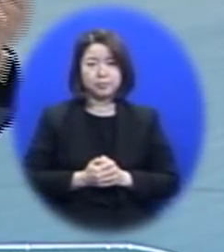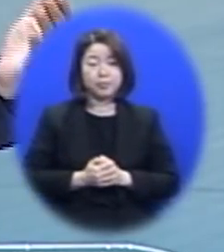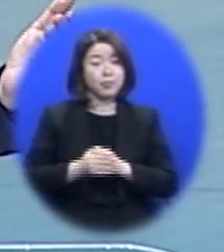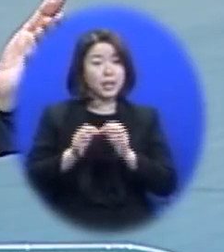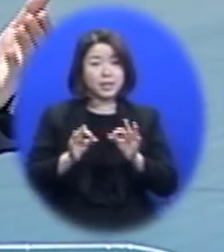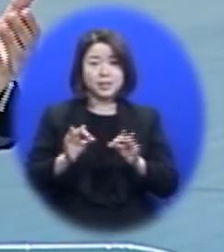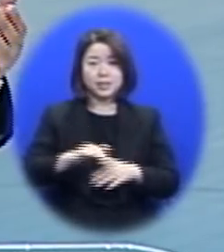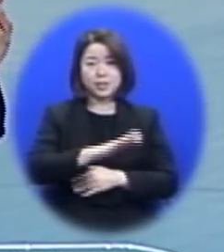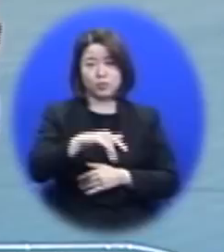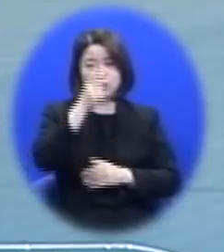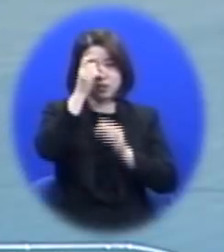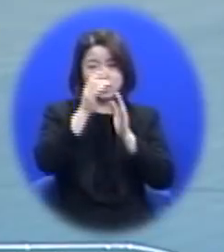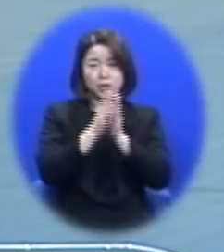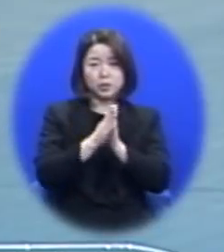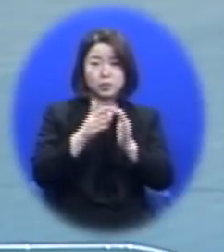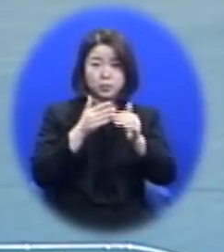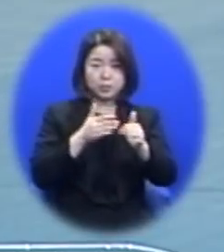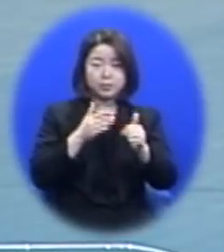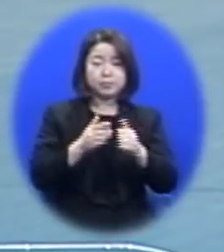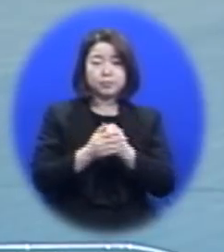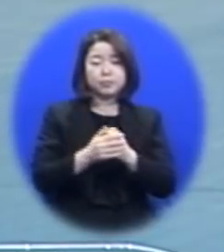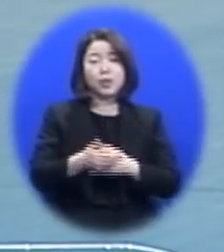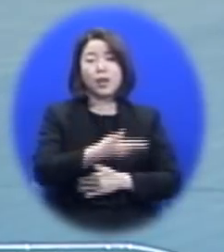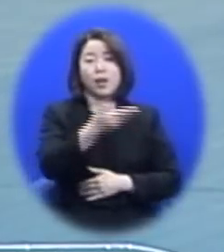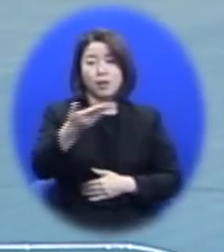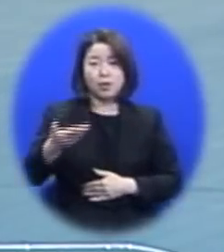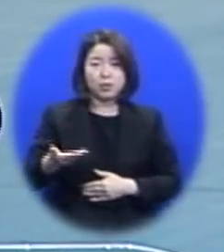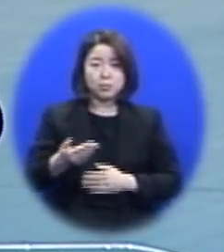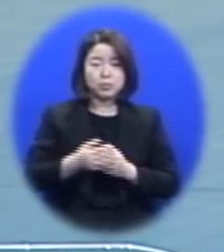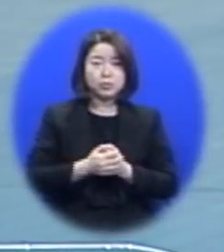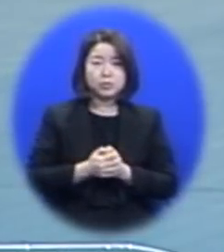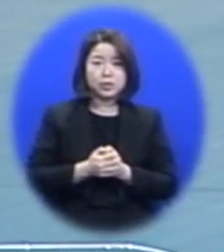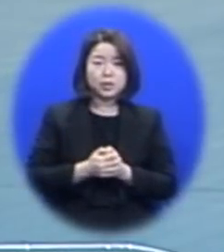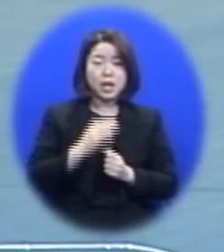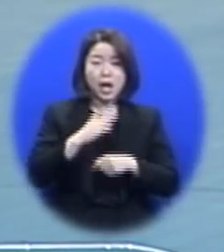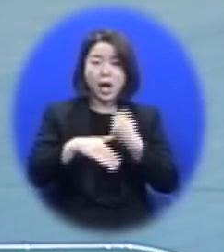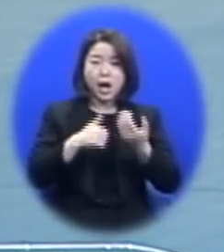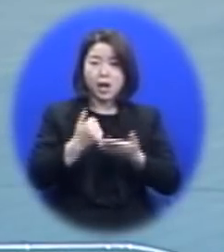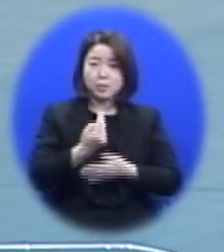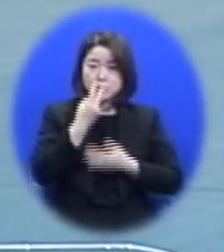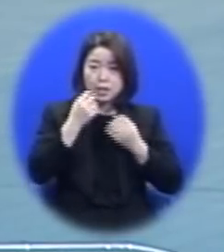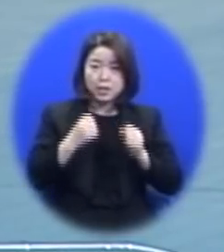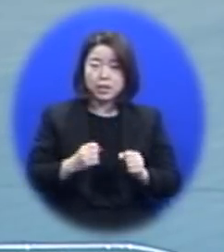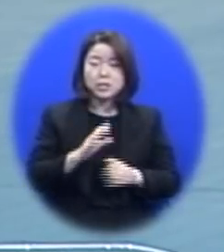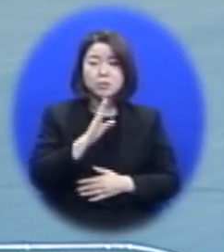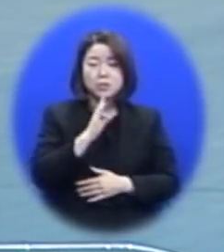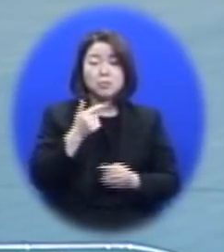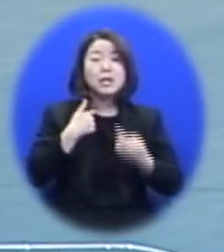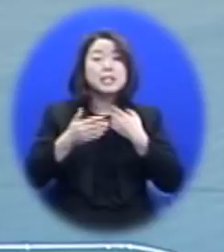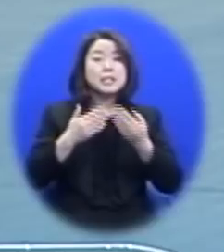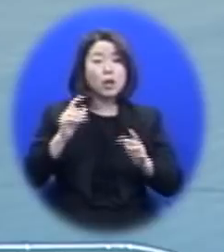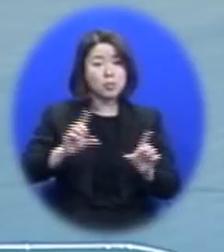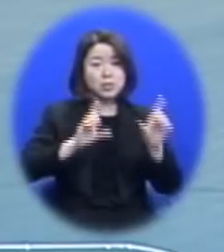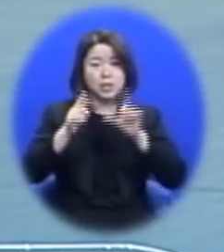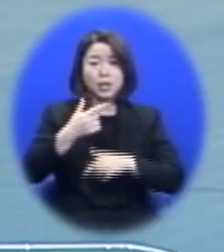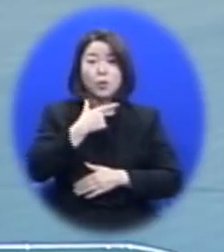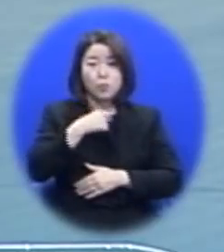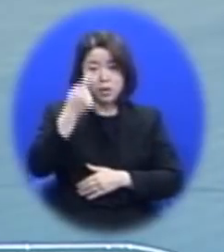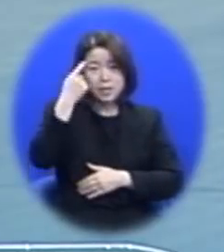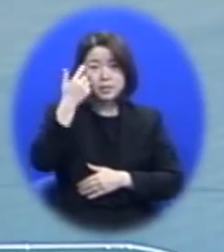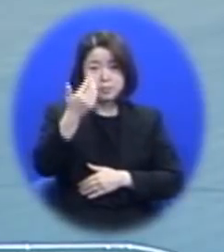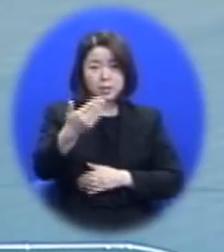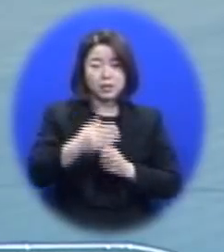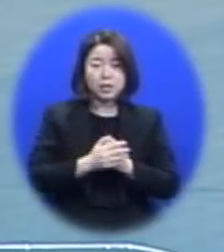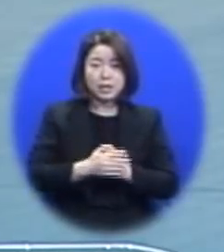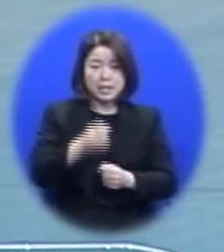이제 우리 기도하실까요? 여러분, 하나님의 살아계심을 정말 체험하고 살기를 원하십니까?